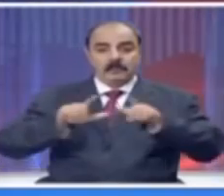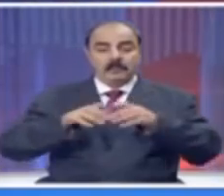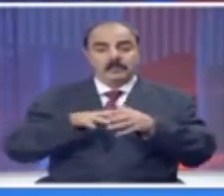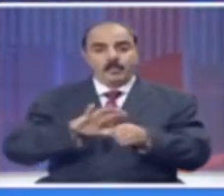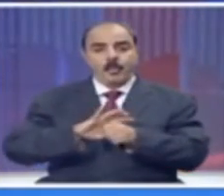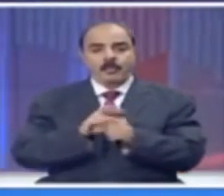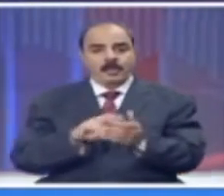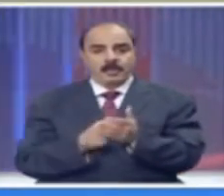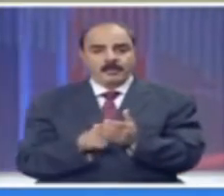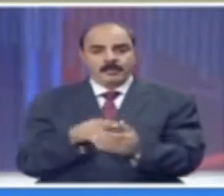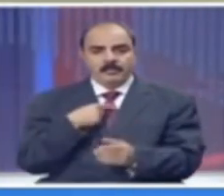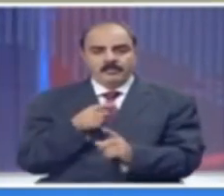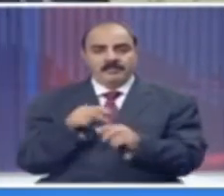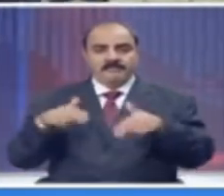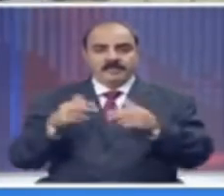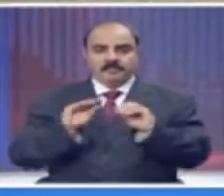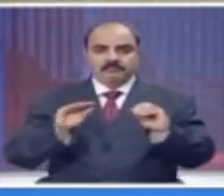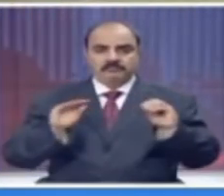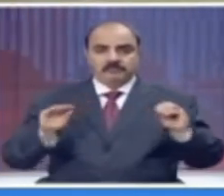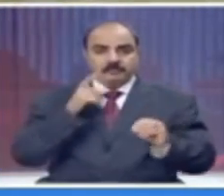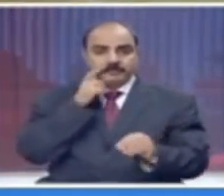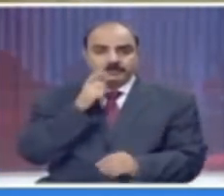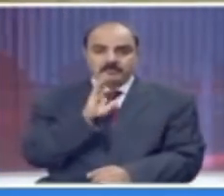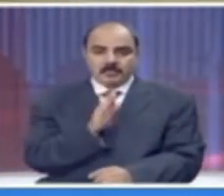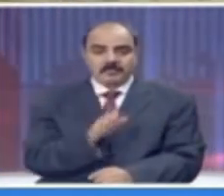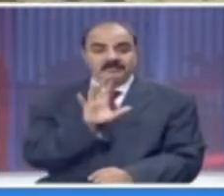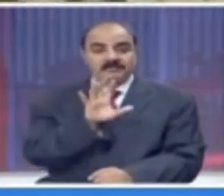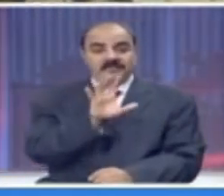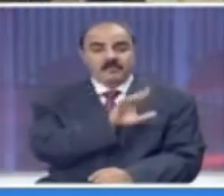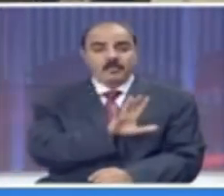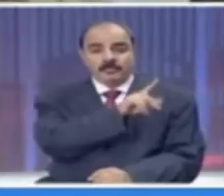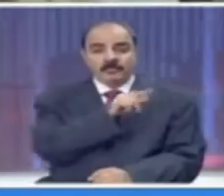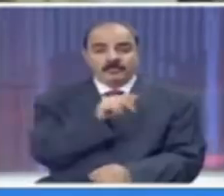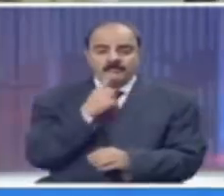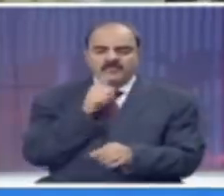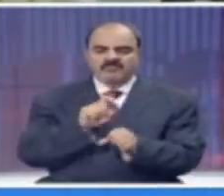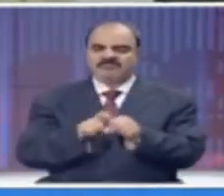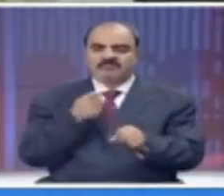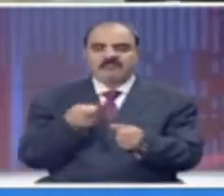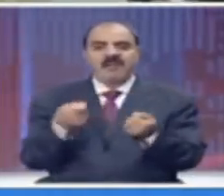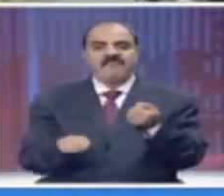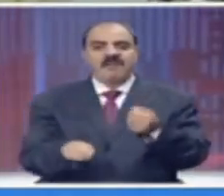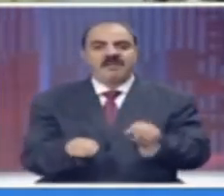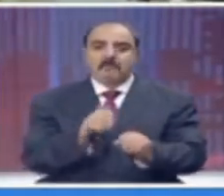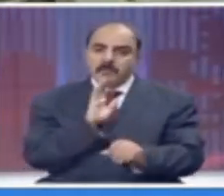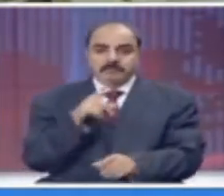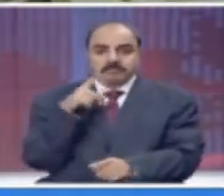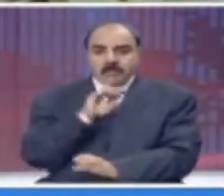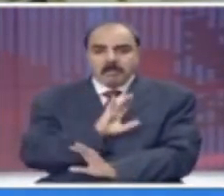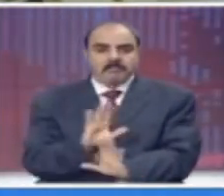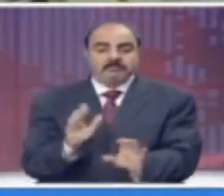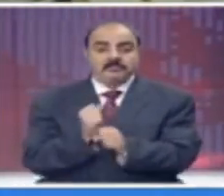لإدارة أزمة فيروس كورونا عبر الفيديو كونفرنس، حذر مدبولي من أن عددا من الدول لجأت إلى تطبيق الإغلاق التام